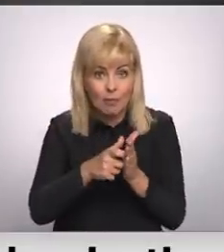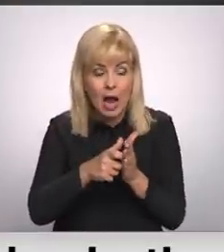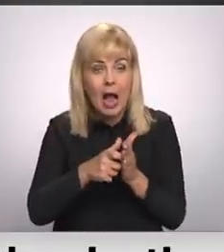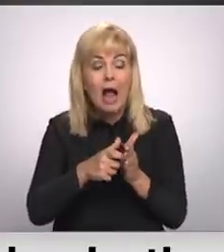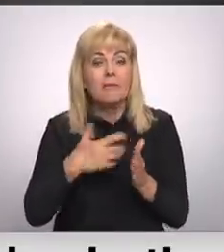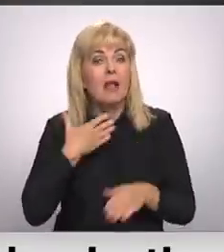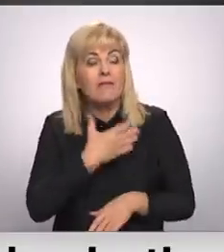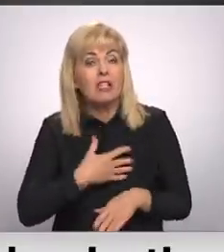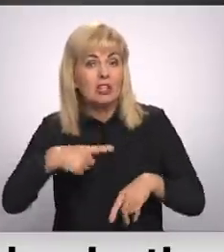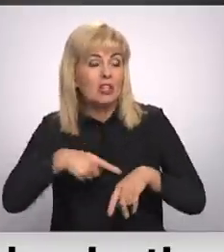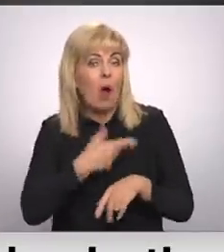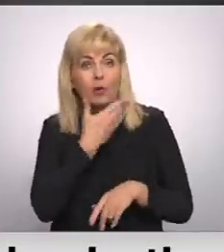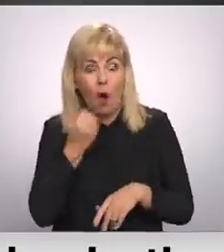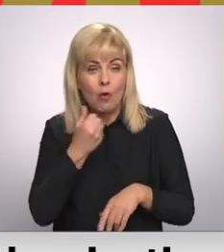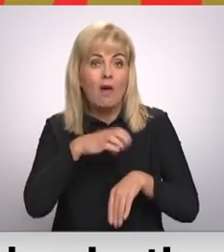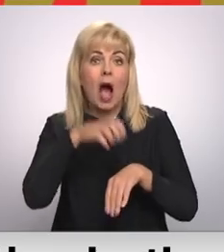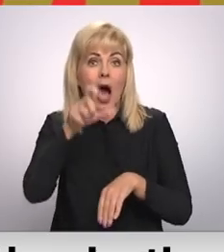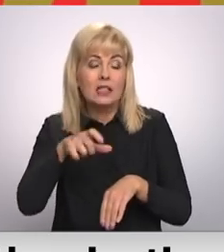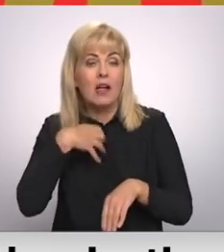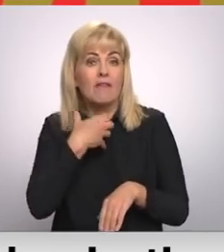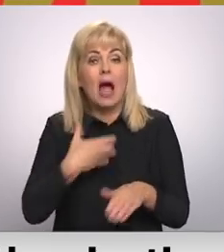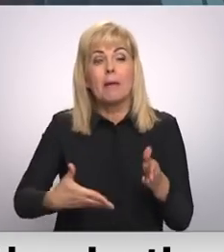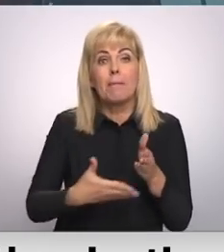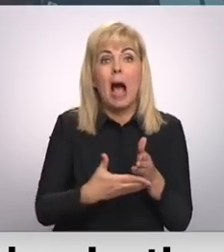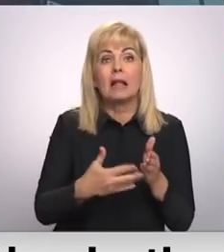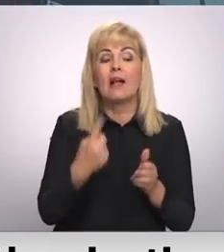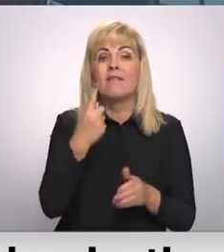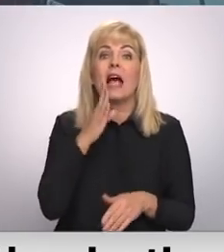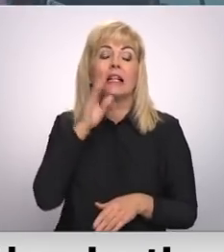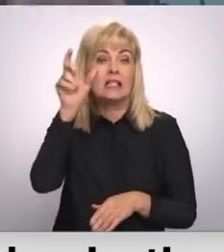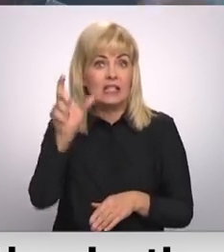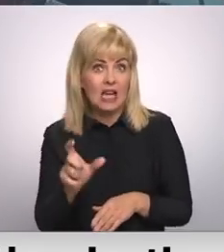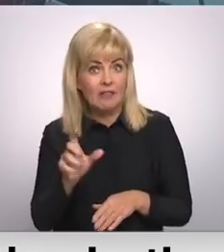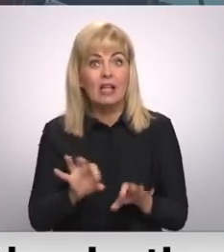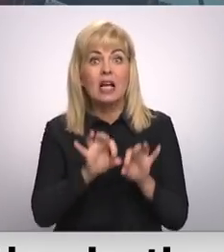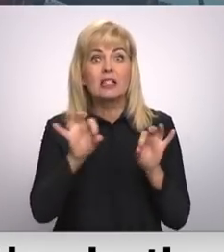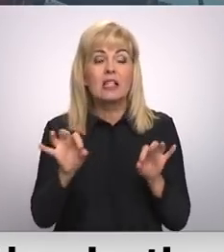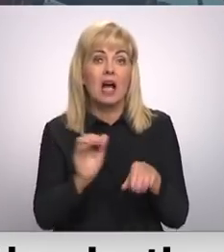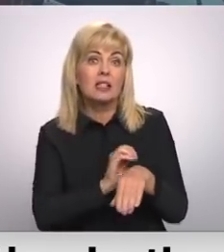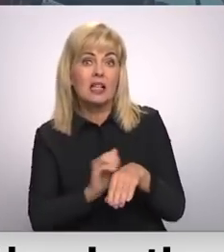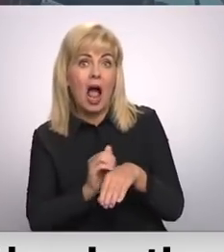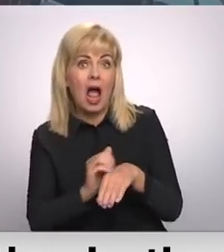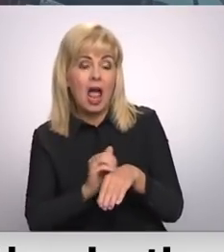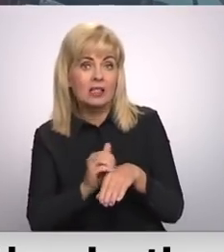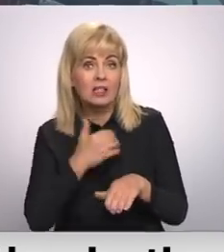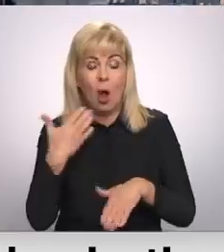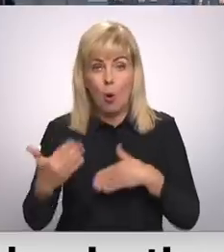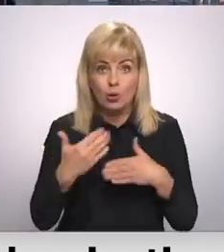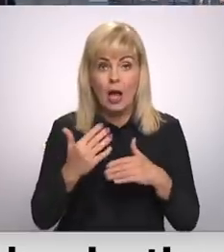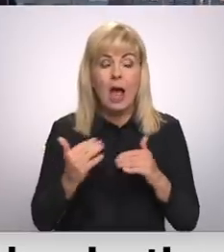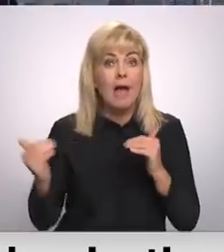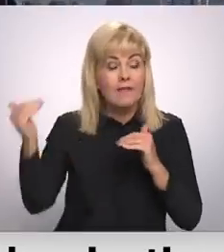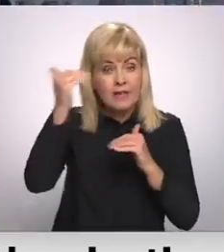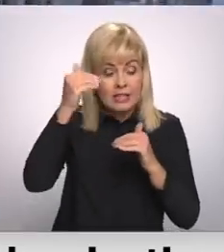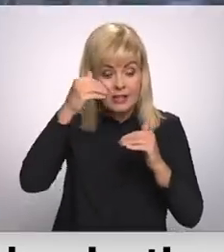neviens nav guvis. Mediķa palīdzība bija nepieciešama tikai vienai sievietei, kurai sākās stresa reakcija. Tieši virs